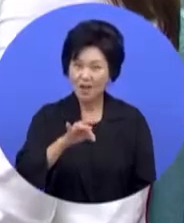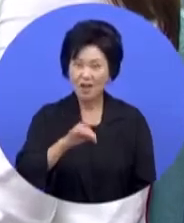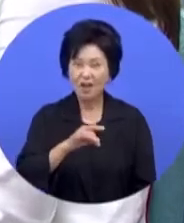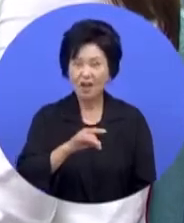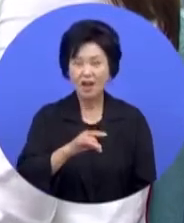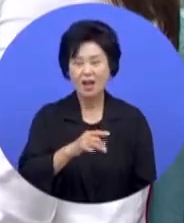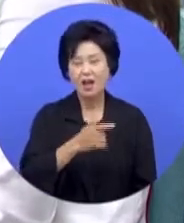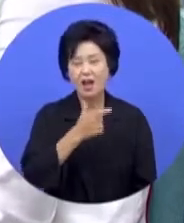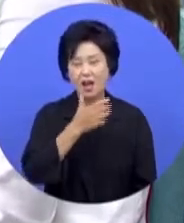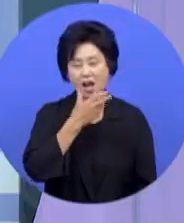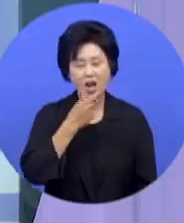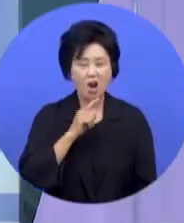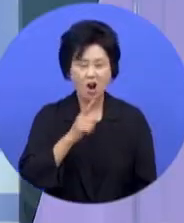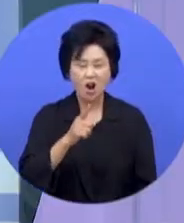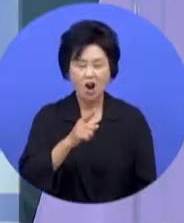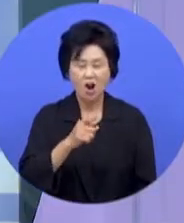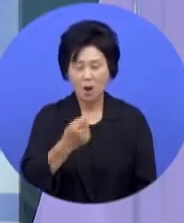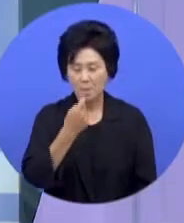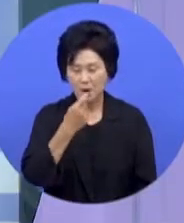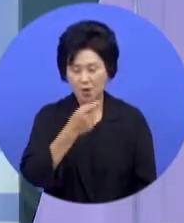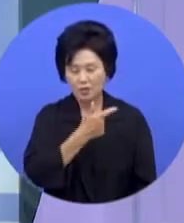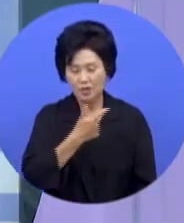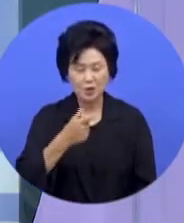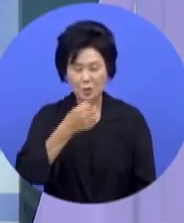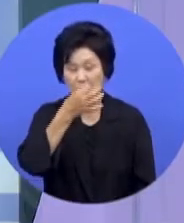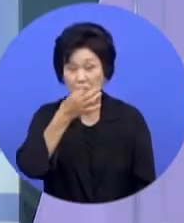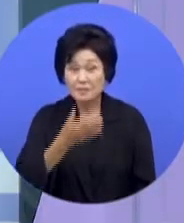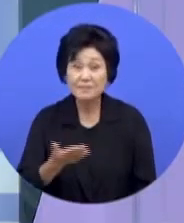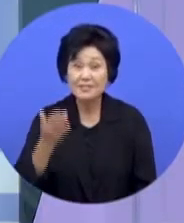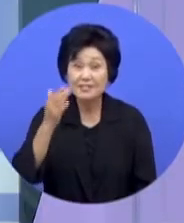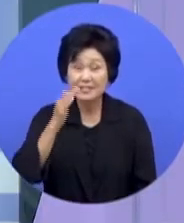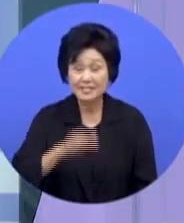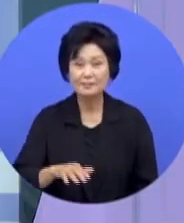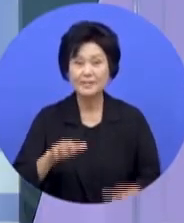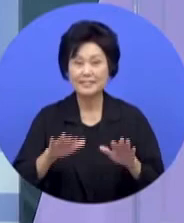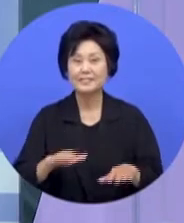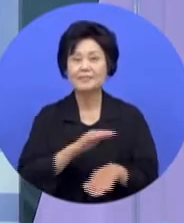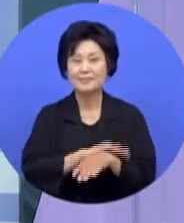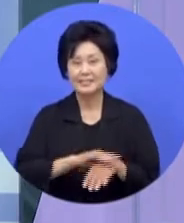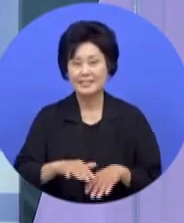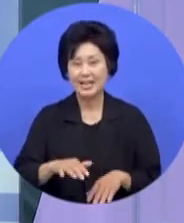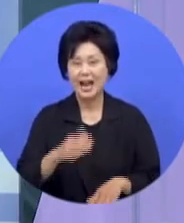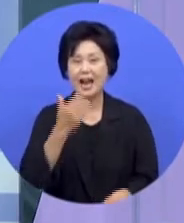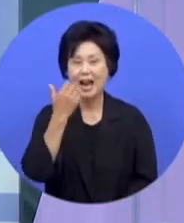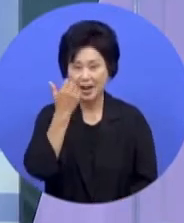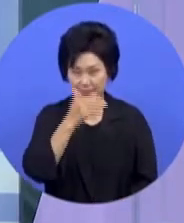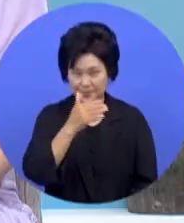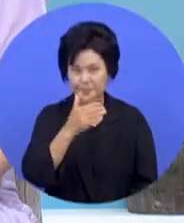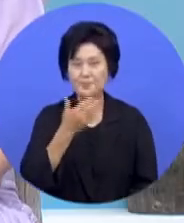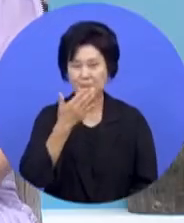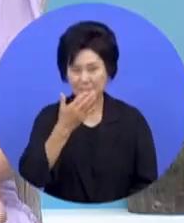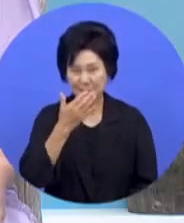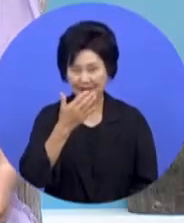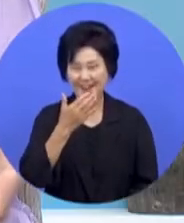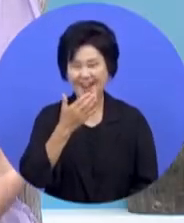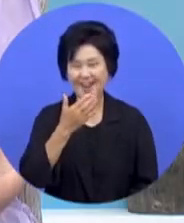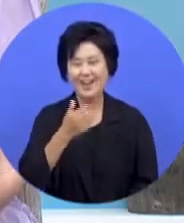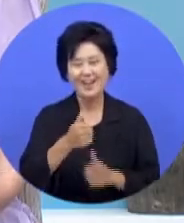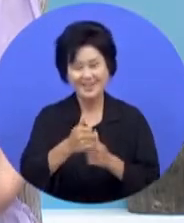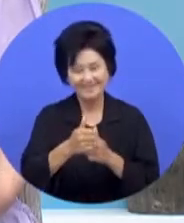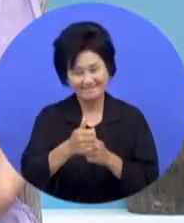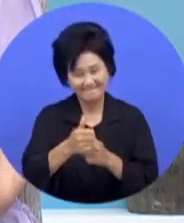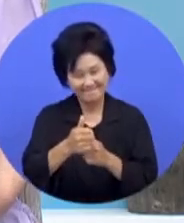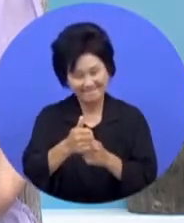또 학교 좋은 프로그램 통해서 적응을 하게 돼서 지금은 열심히 잘하고 있습니다. 저기 그 우리 기독학교에서는